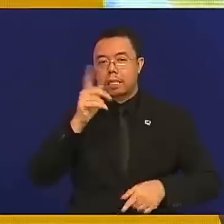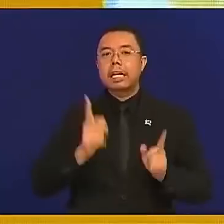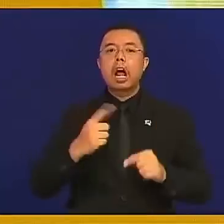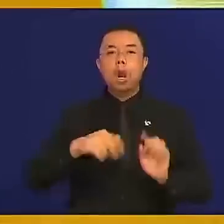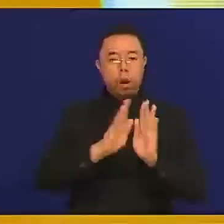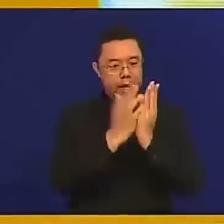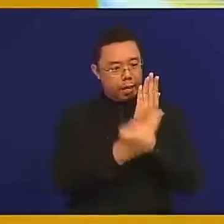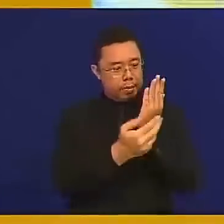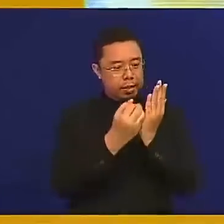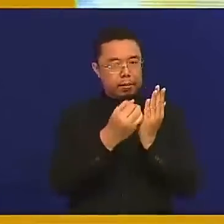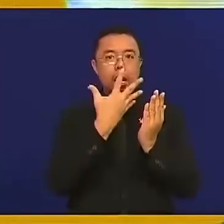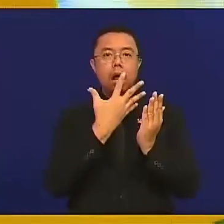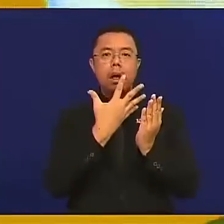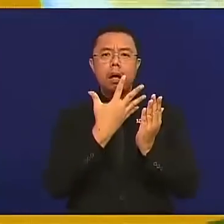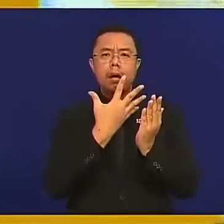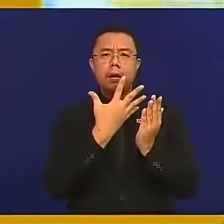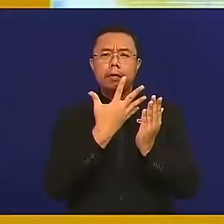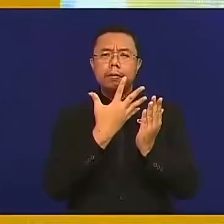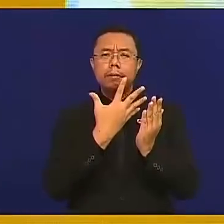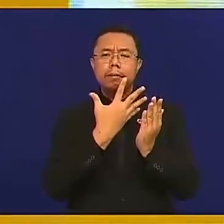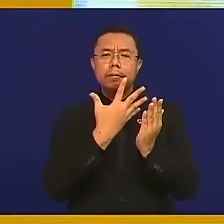kitab suci berkata,